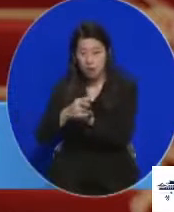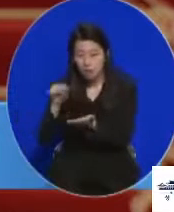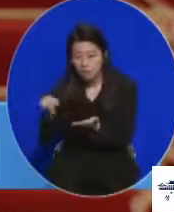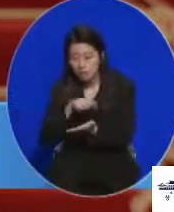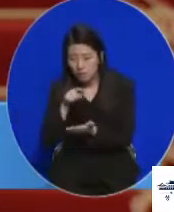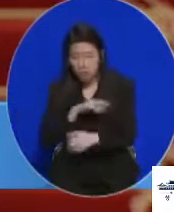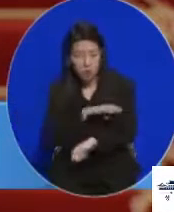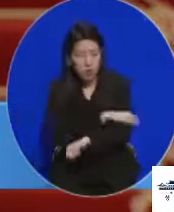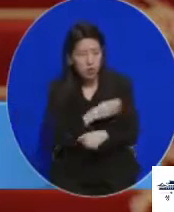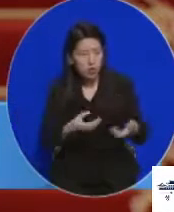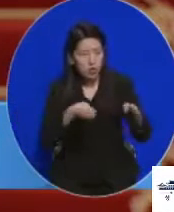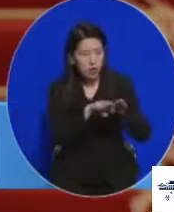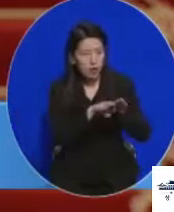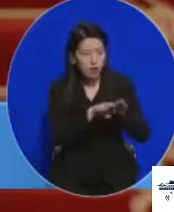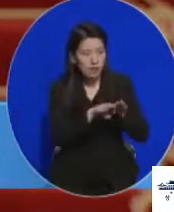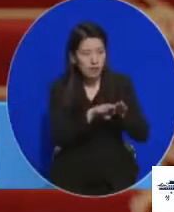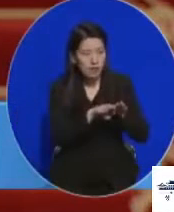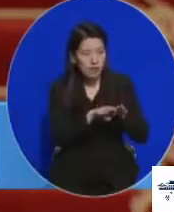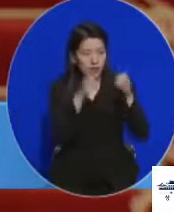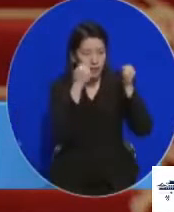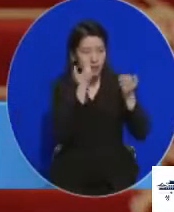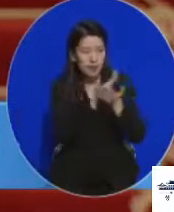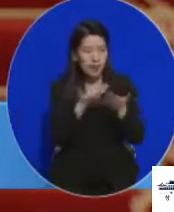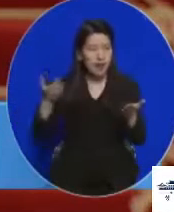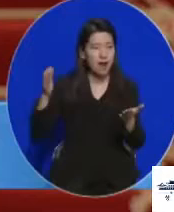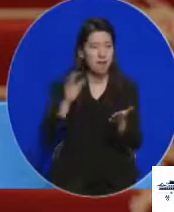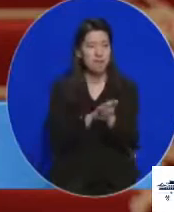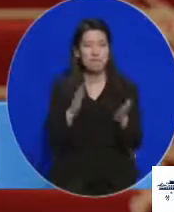대역을 마침내 해냈습니다